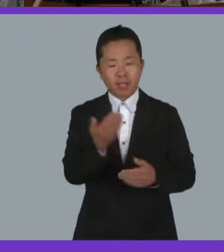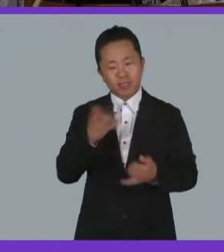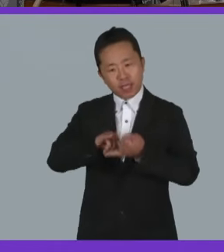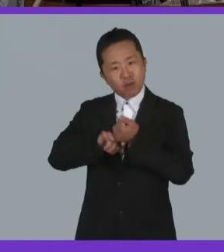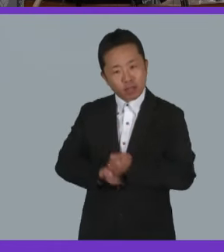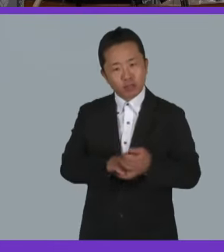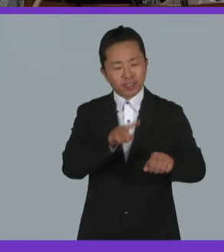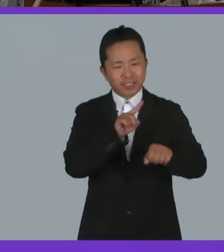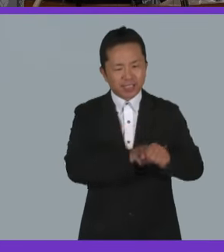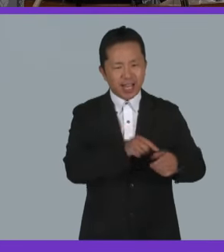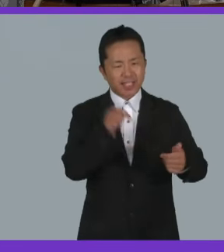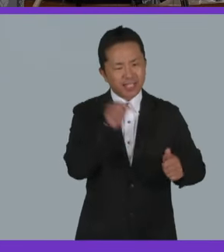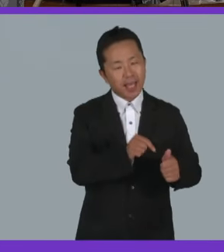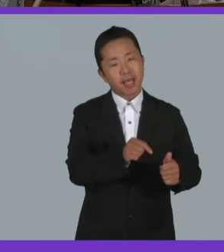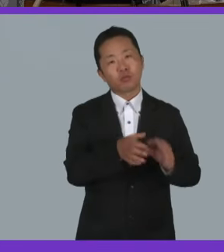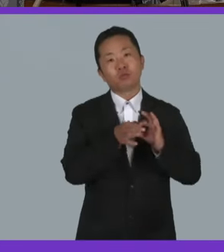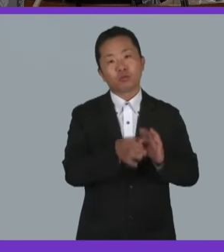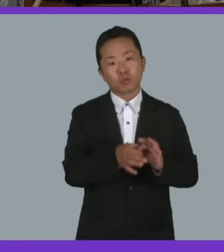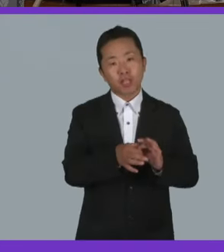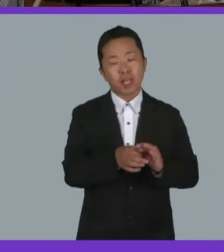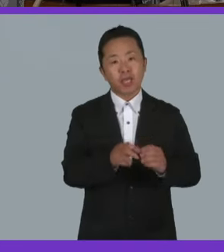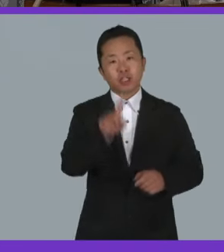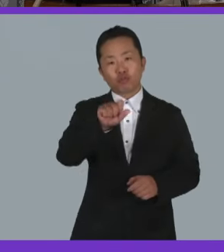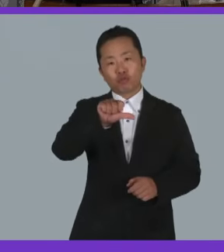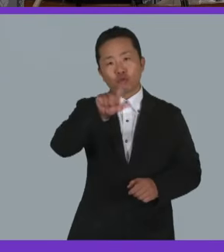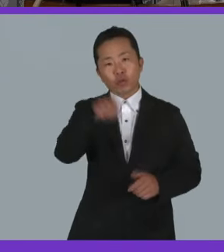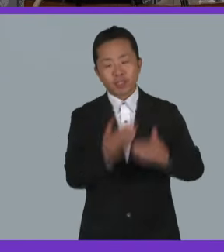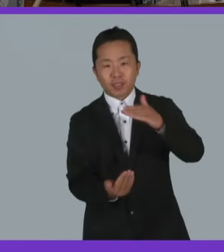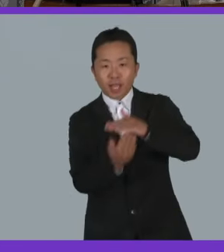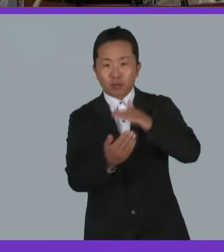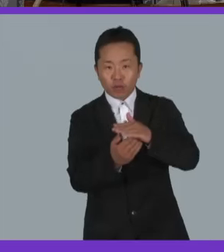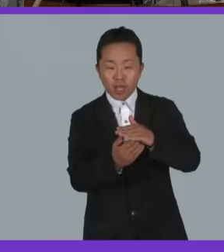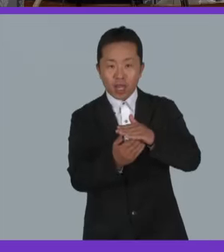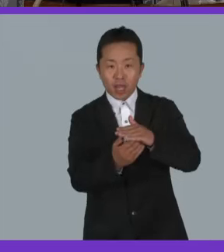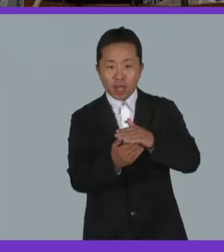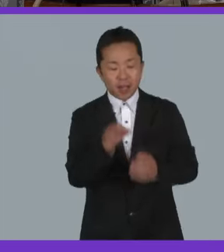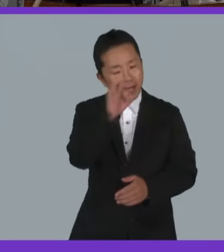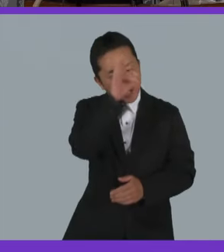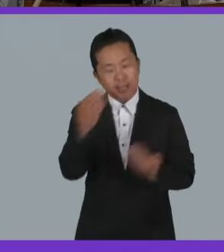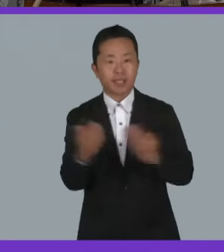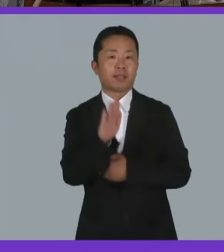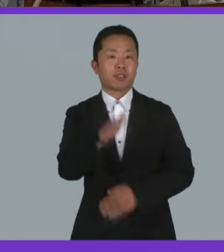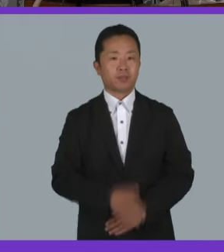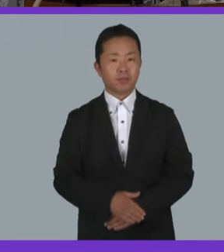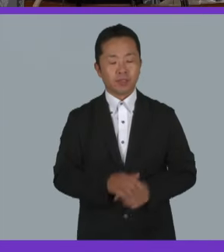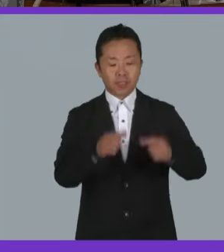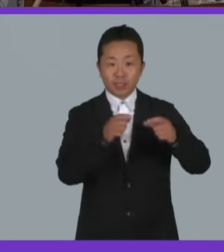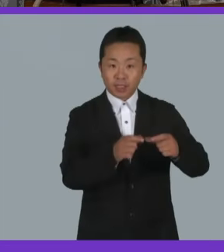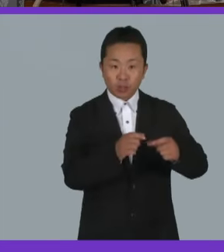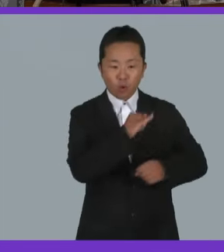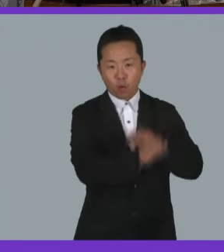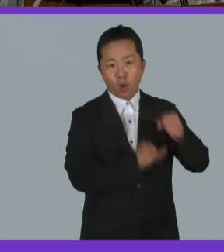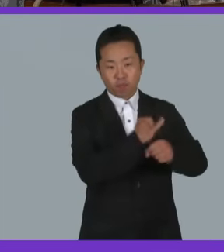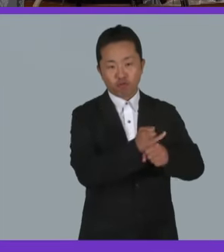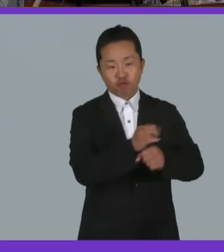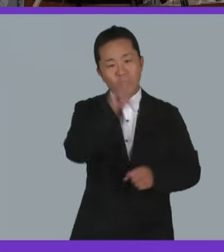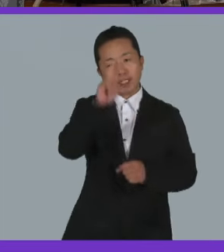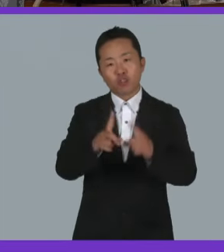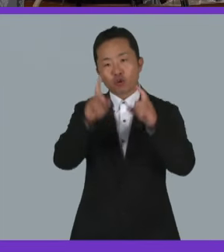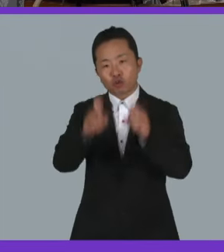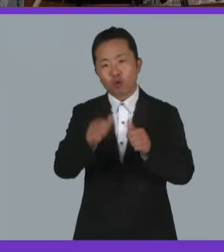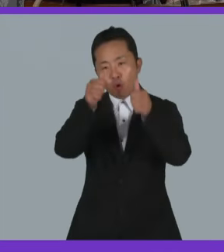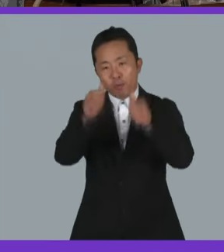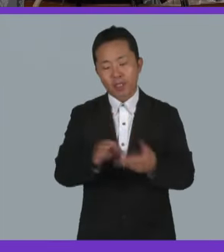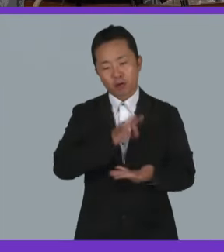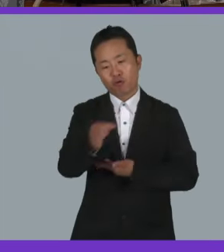間指定制で15人程度ずつの少人数観覧になってございます。チケットはウェブチケットを二条城のホームページより購